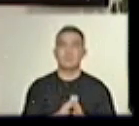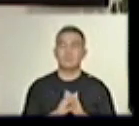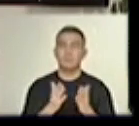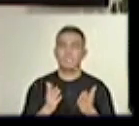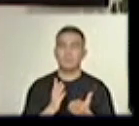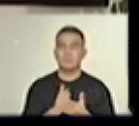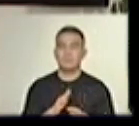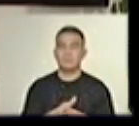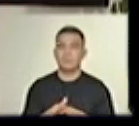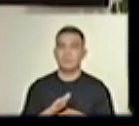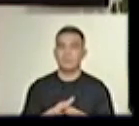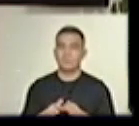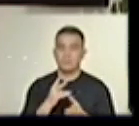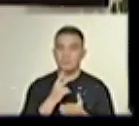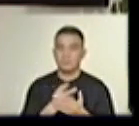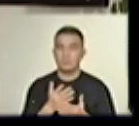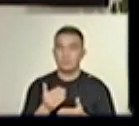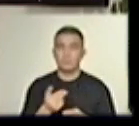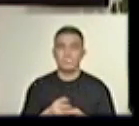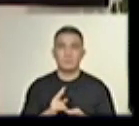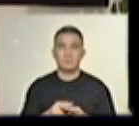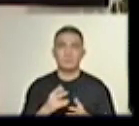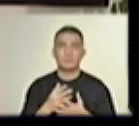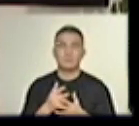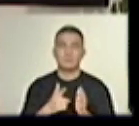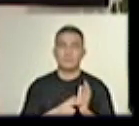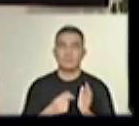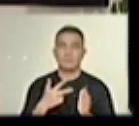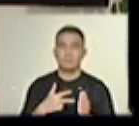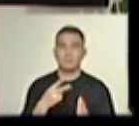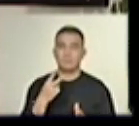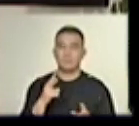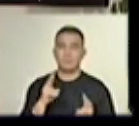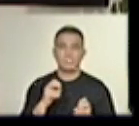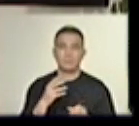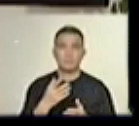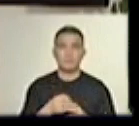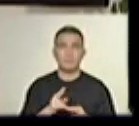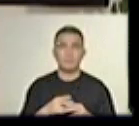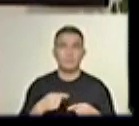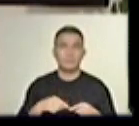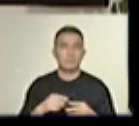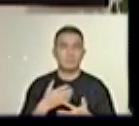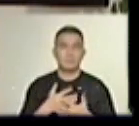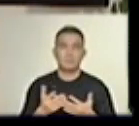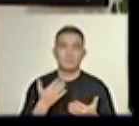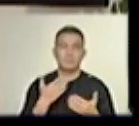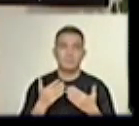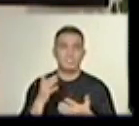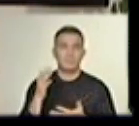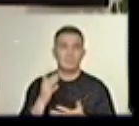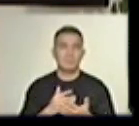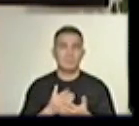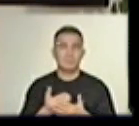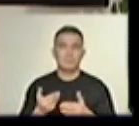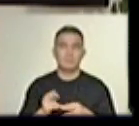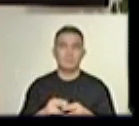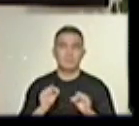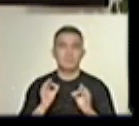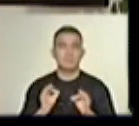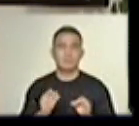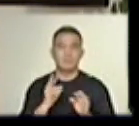topshiriqqa o'tishimiz mumkin. Bu 732-masala. Quyidagi mulohazalardan qaysi biri to'g'riligini